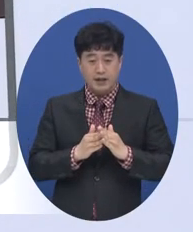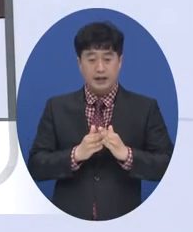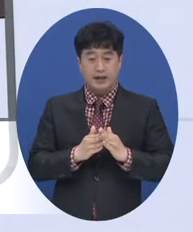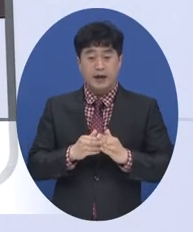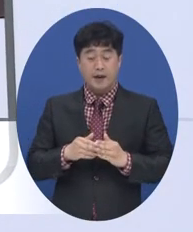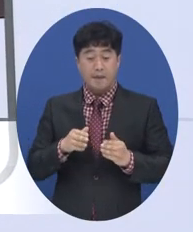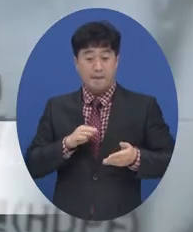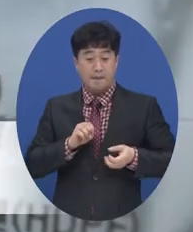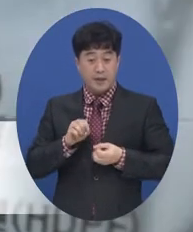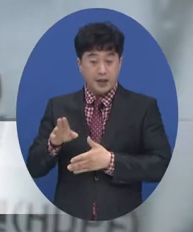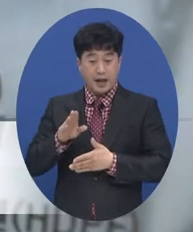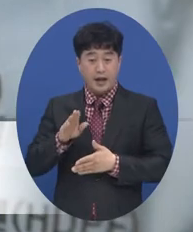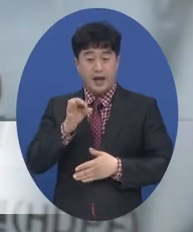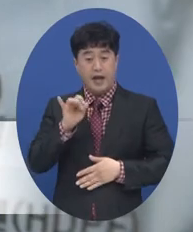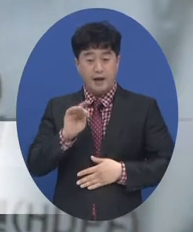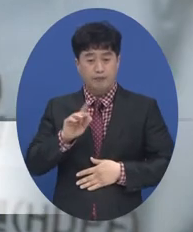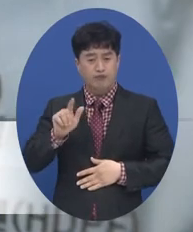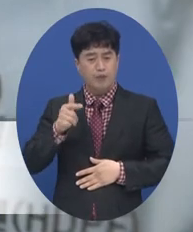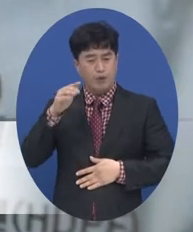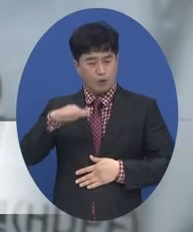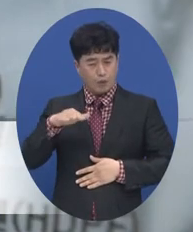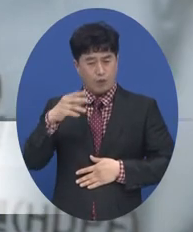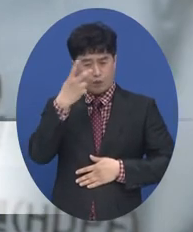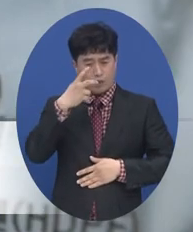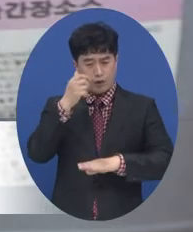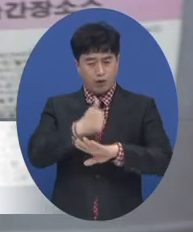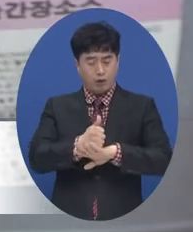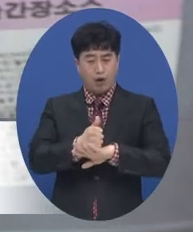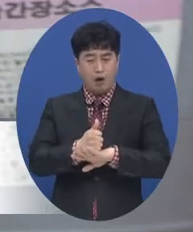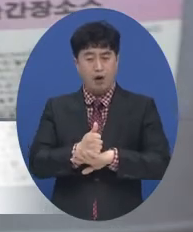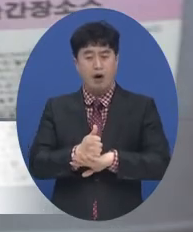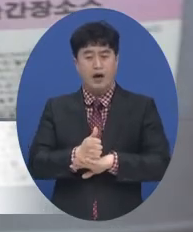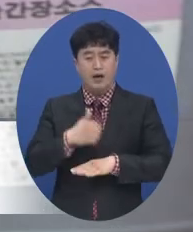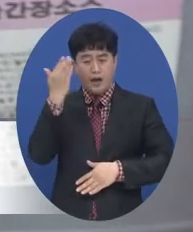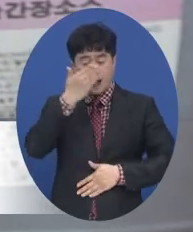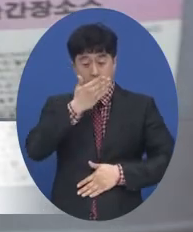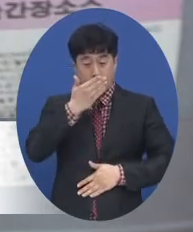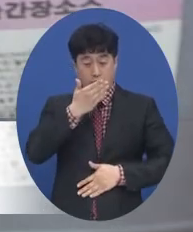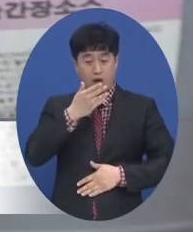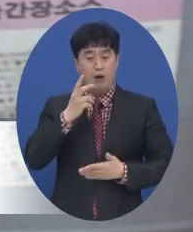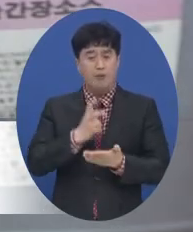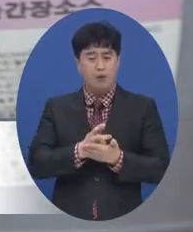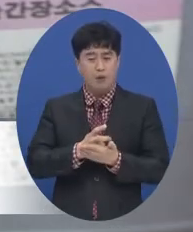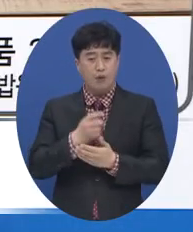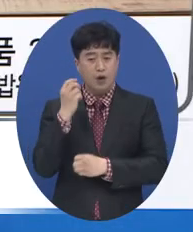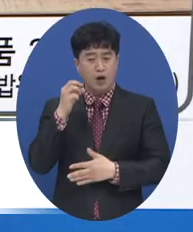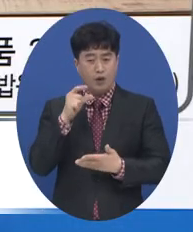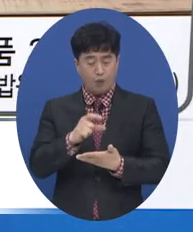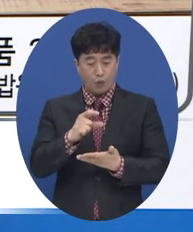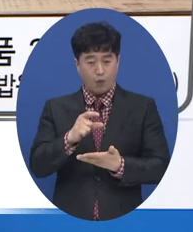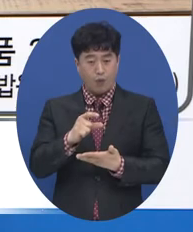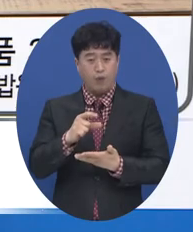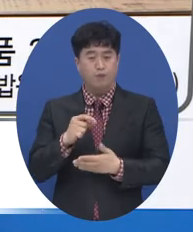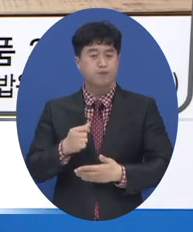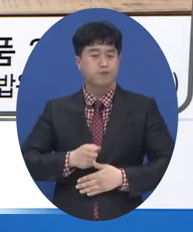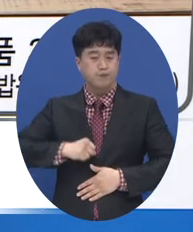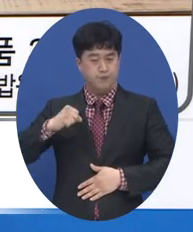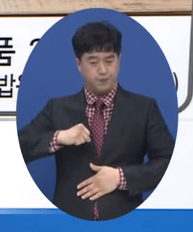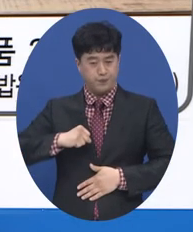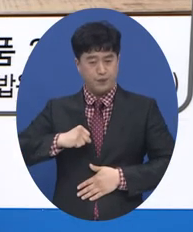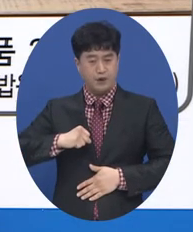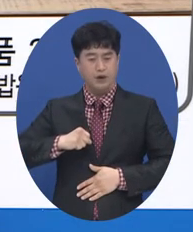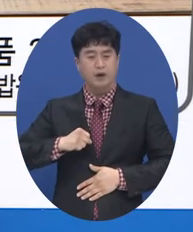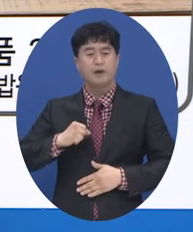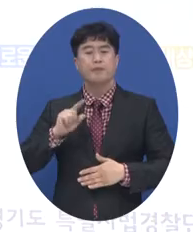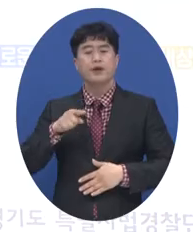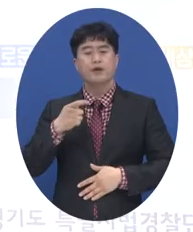인기업소 600곳을 수사했습니다. 수사 결과 식품위생법 및 원산지 표시법을 위반한 업체 116곳을